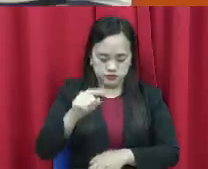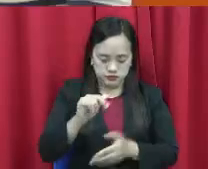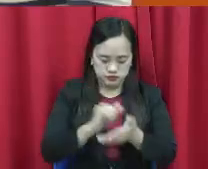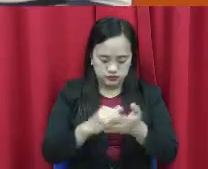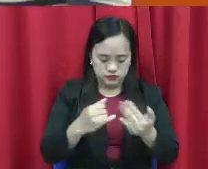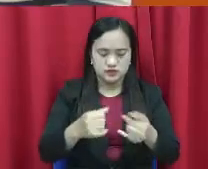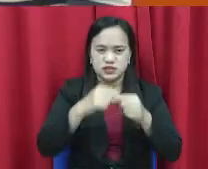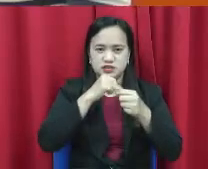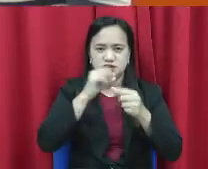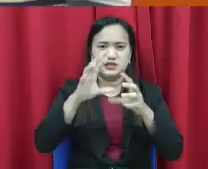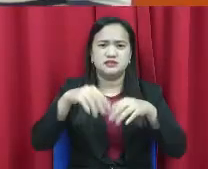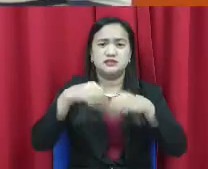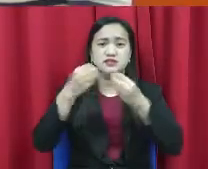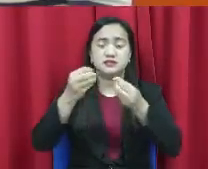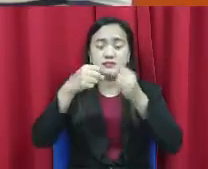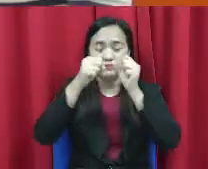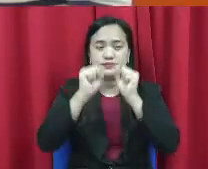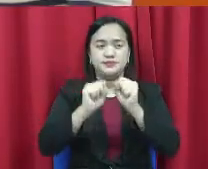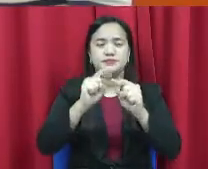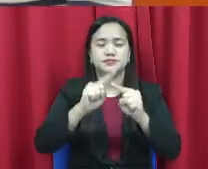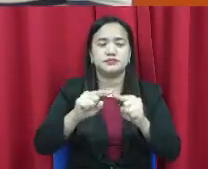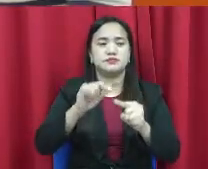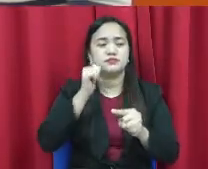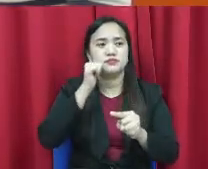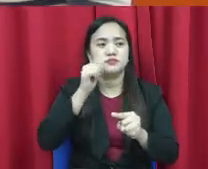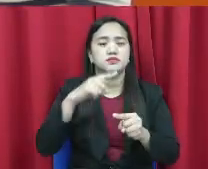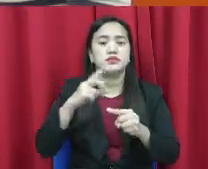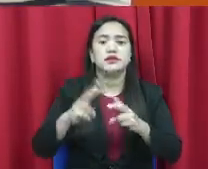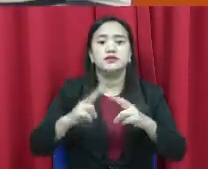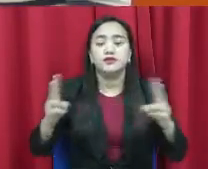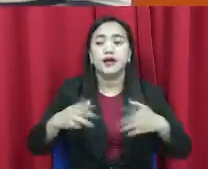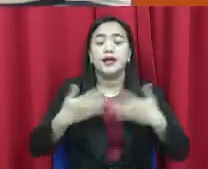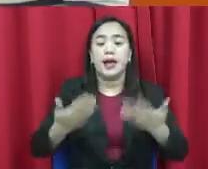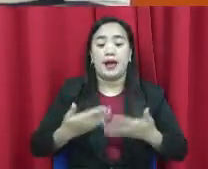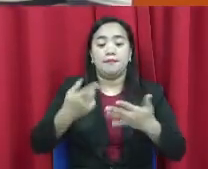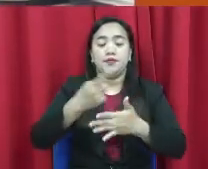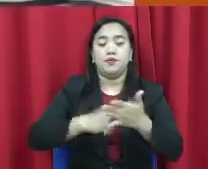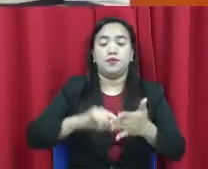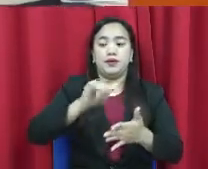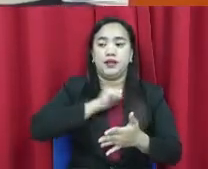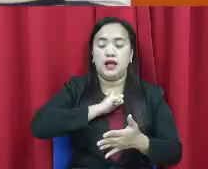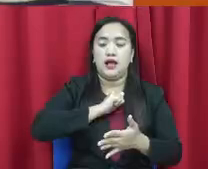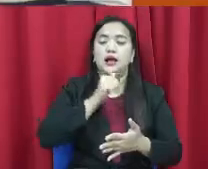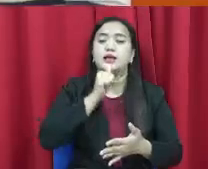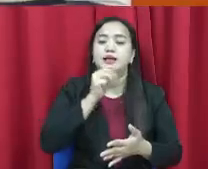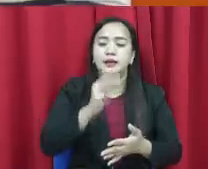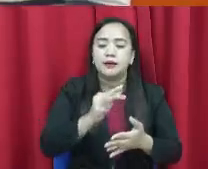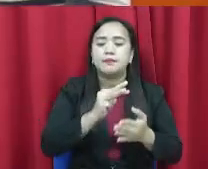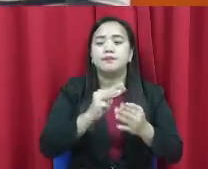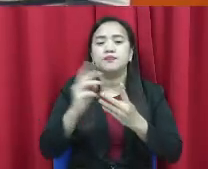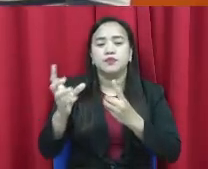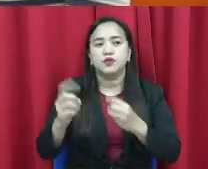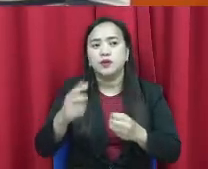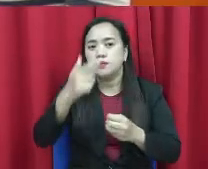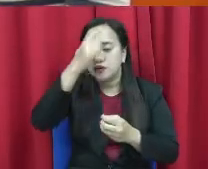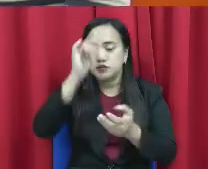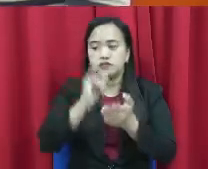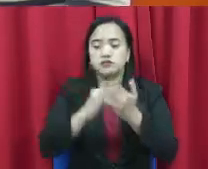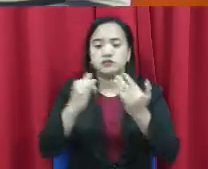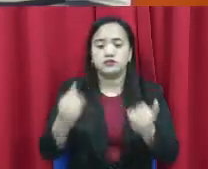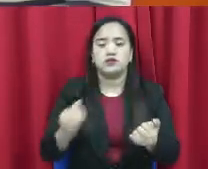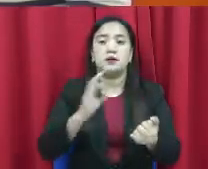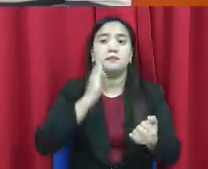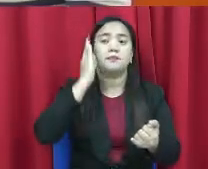nagpapaawa sa kan pinayag ko sa kanya na masaya ako dito sa ginagawa ko kasi bakit preparasyon ko to balang araw pag